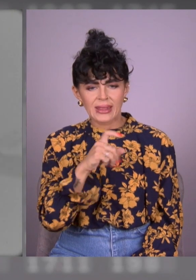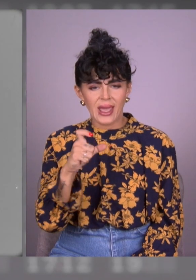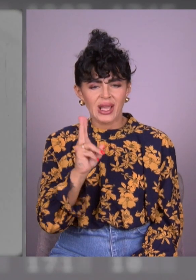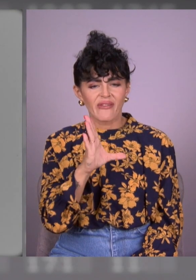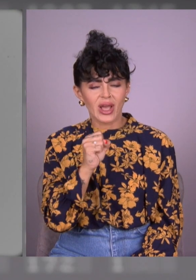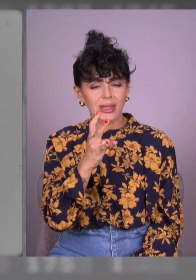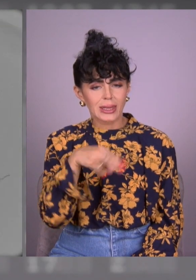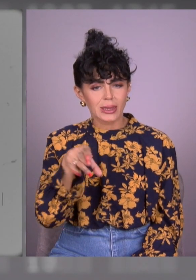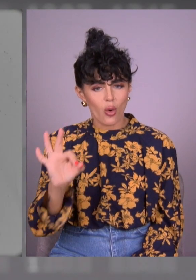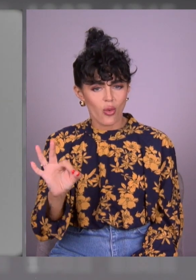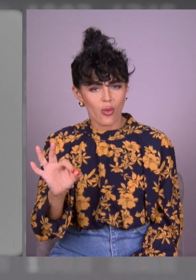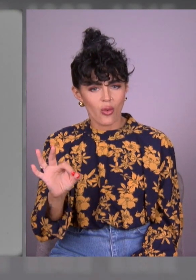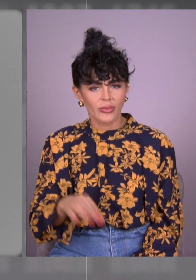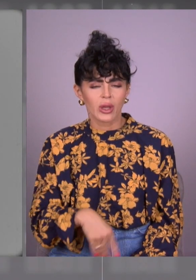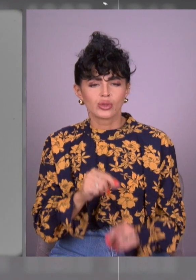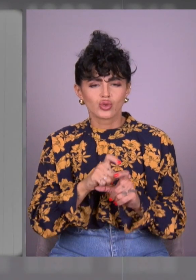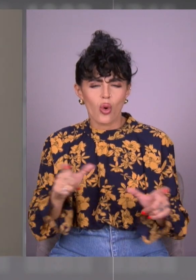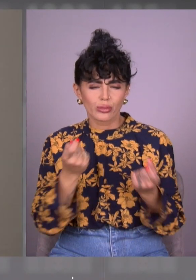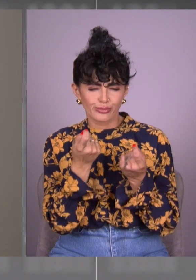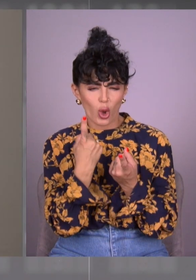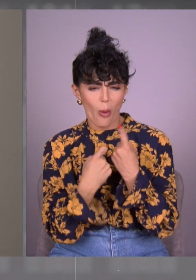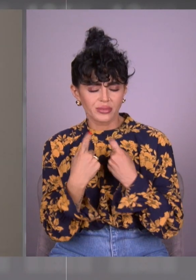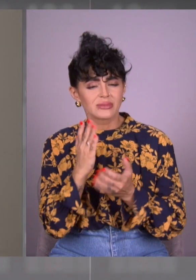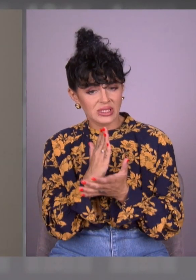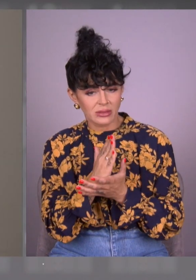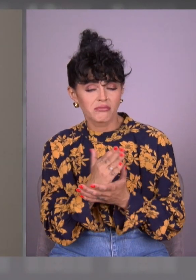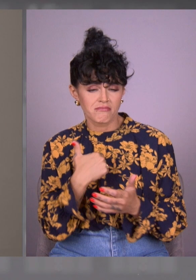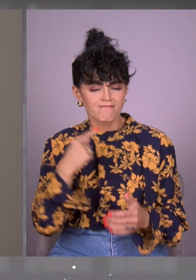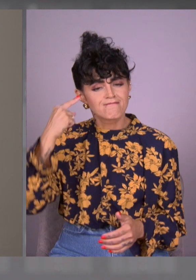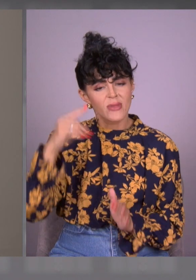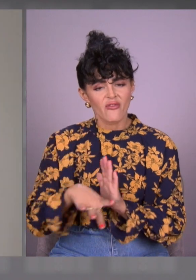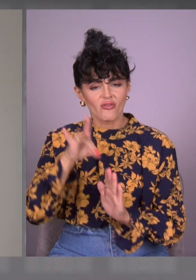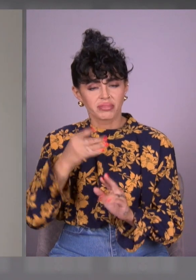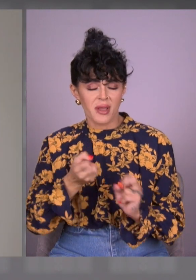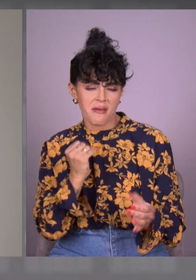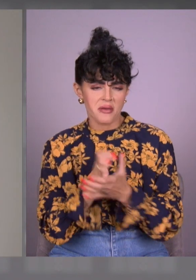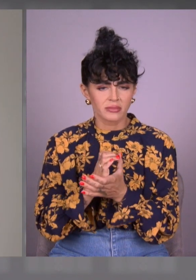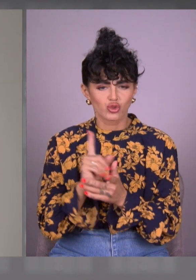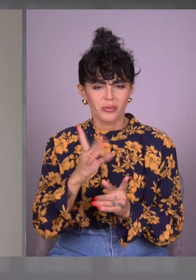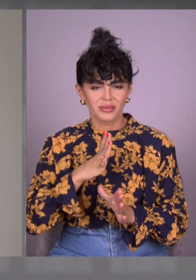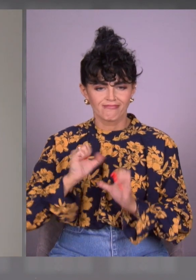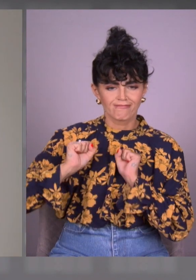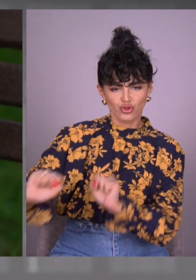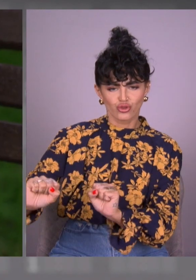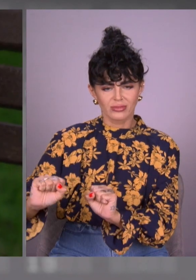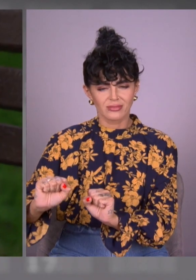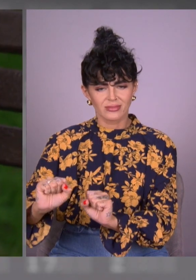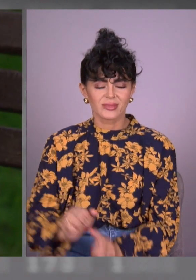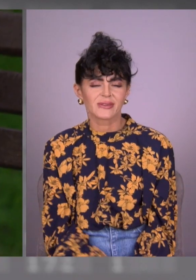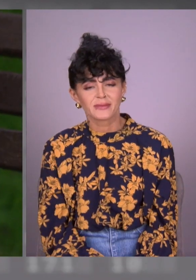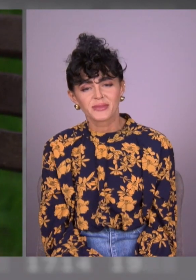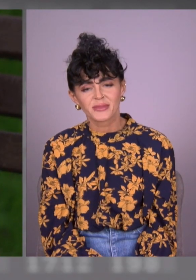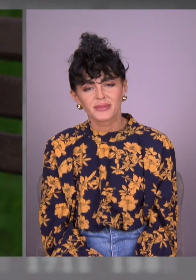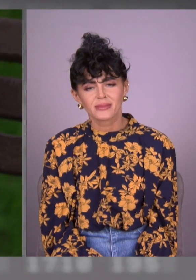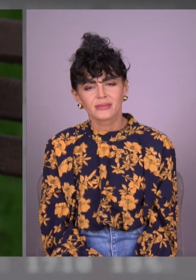Мене в школі ображають трошки. Тому я вибрала тхеквондо, щоб давати здачу. Так, і